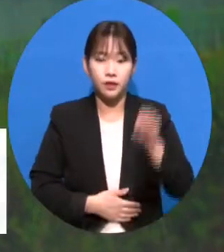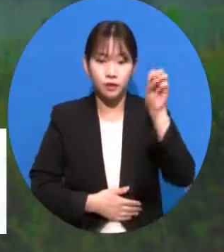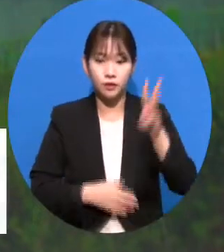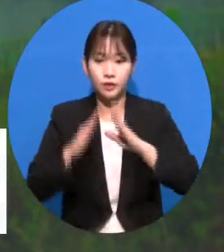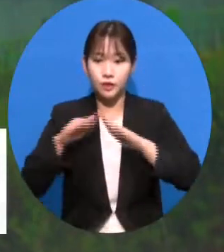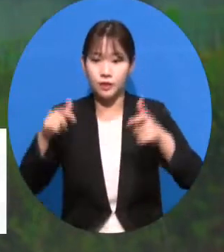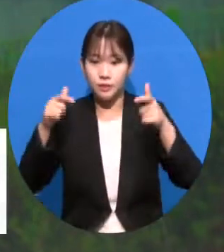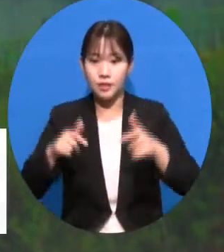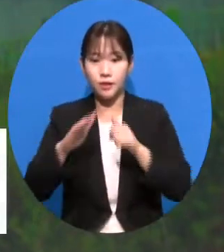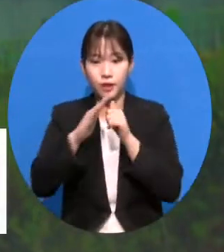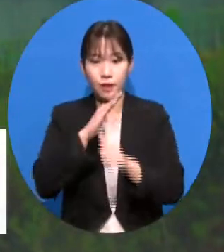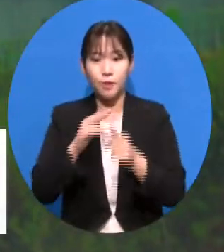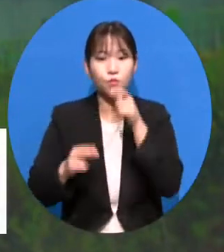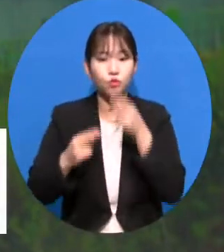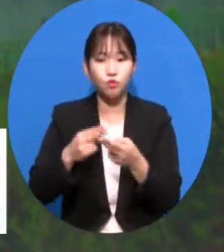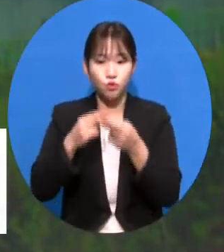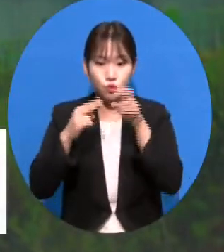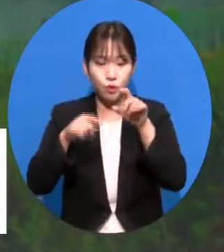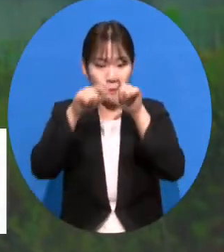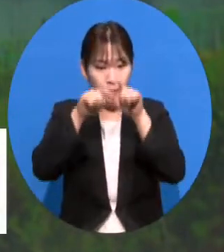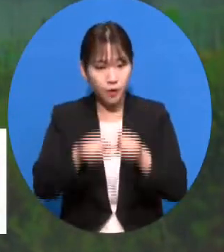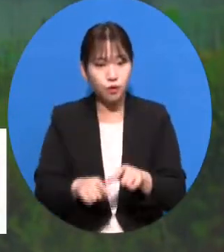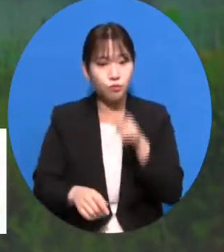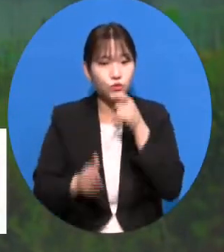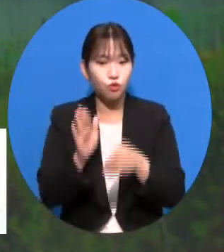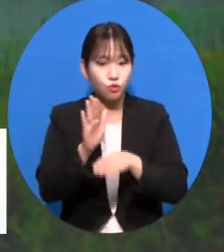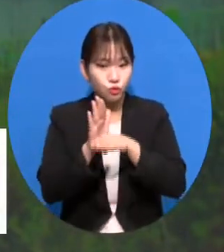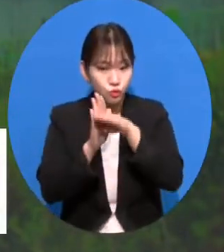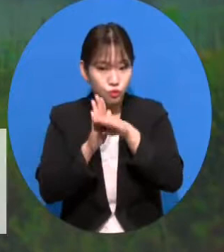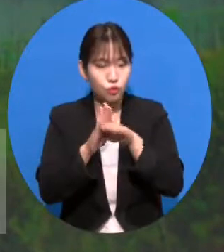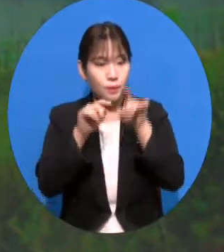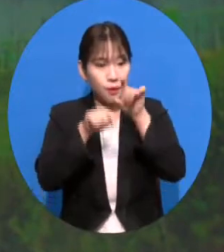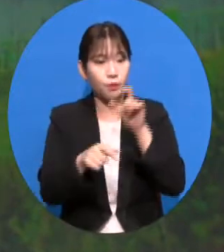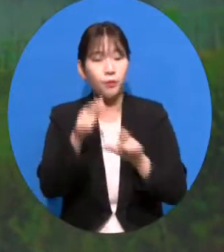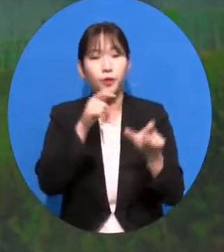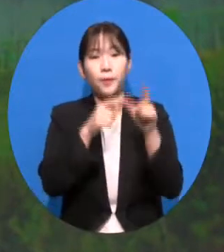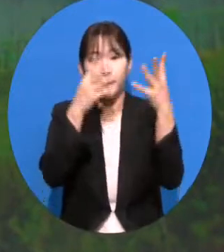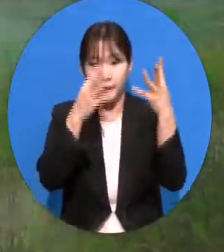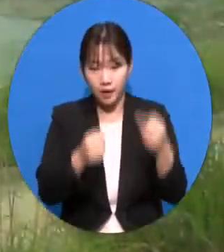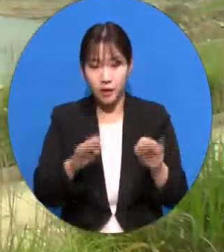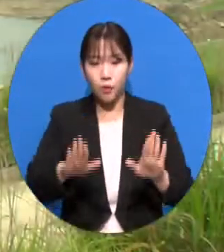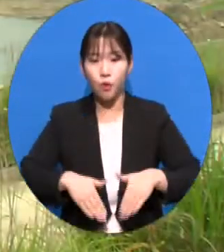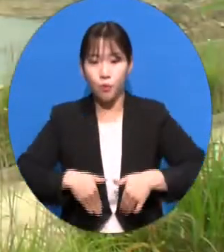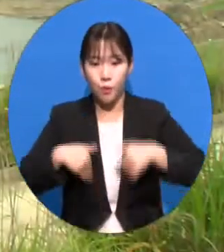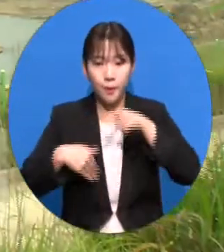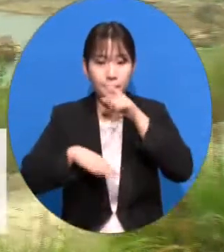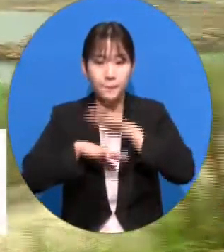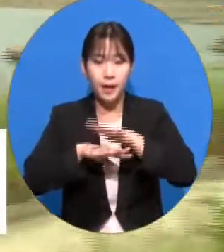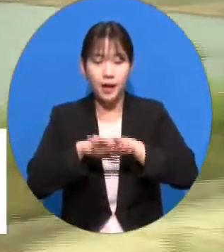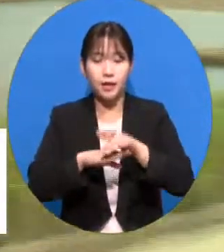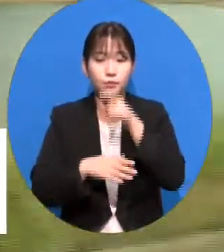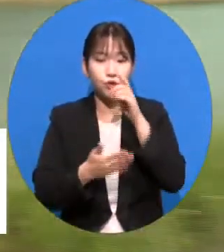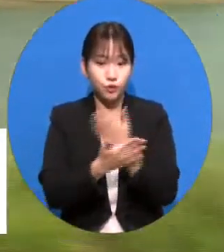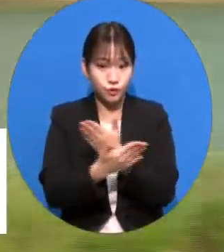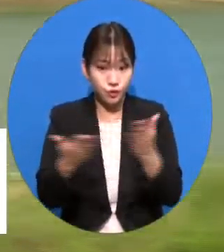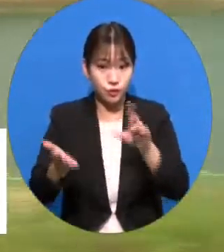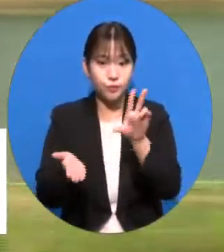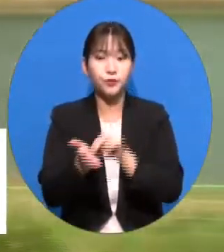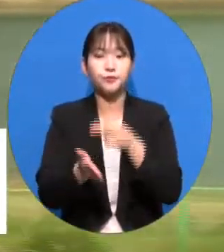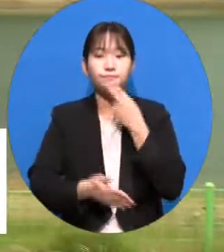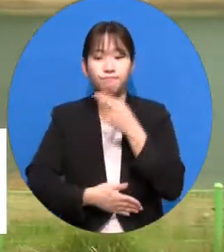광주 전남 지역 주요 저수지의 평균 저수율이 평년을 웃돌면서 올봄 농업용수 공급에는 차질이 없을 것으로